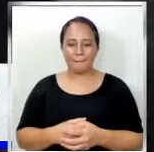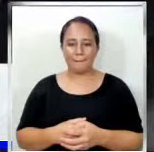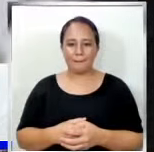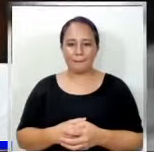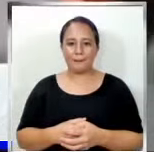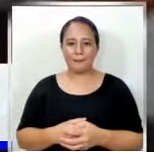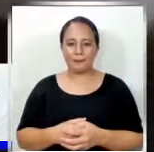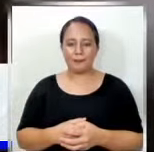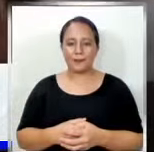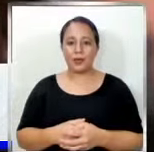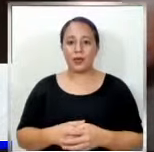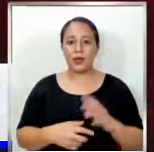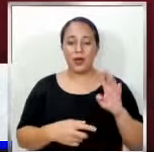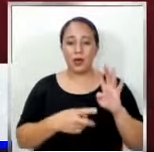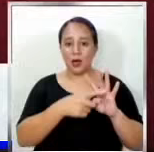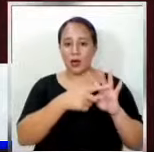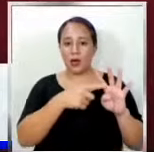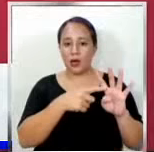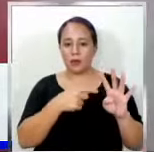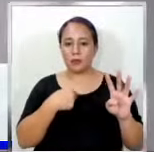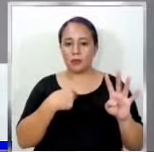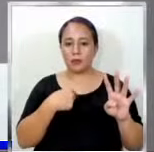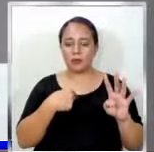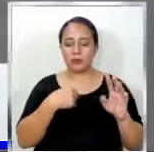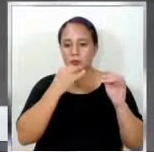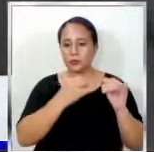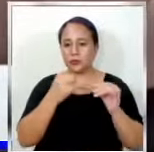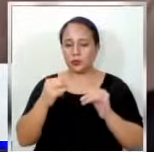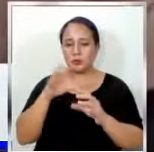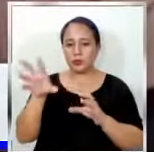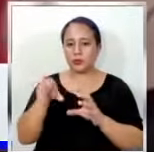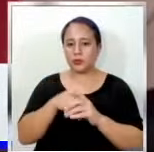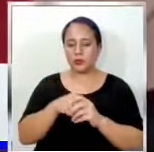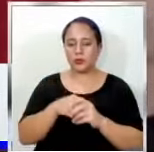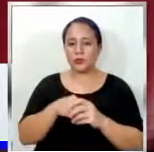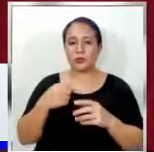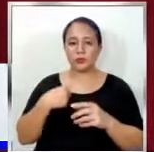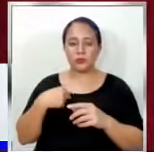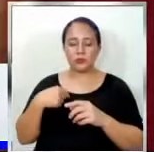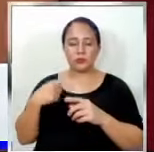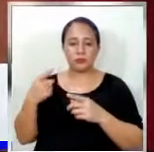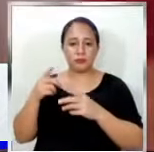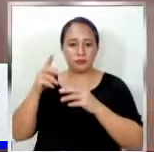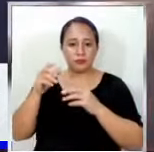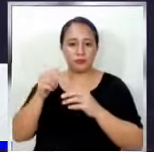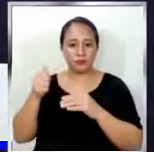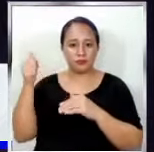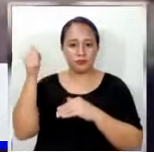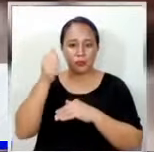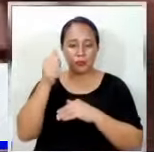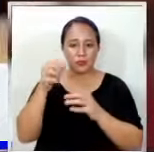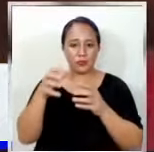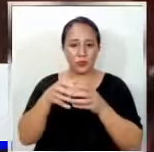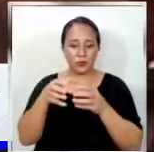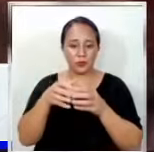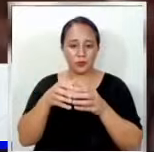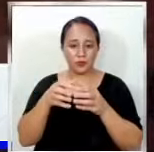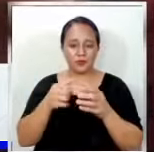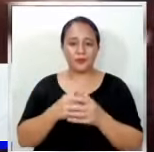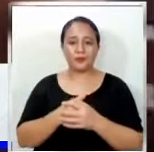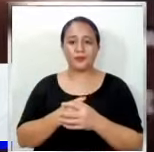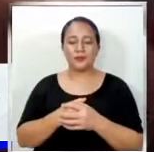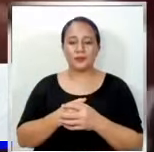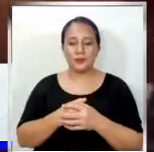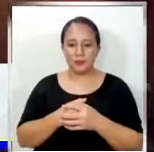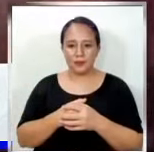Apat na individual ang kinuha sa operasyon, kabilang ang pinakabugaw ng grupo. Umuwi namin kayo sa talang human trafficking. May karapatan kayong manahimik dahil